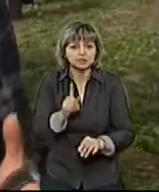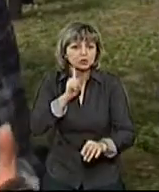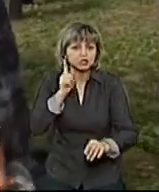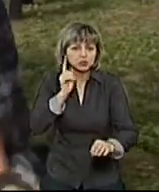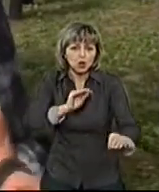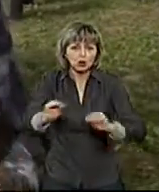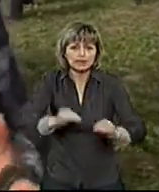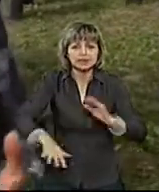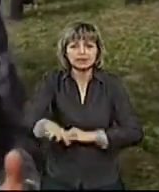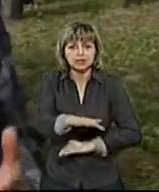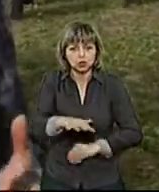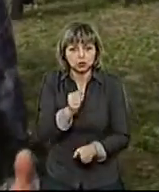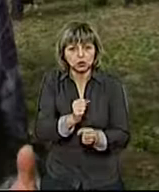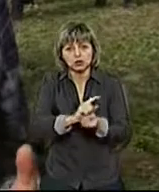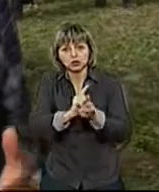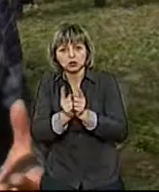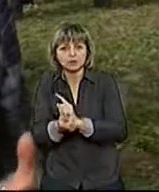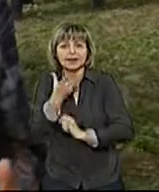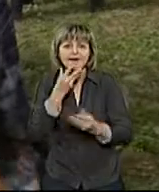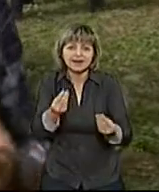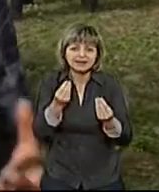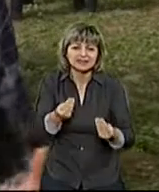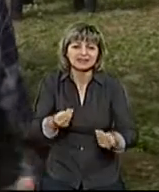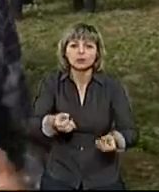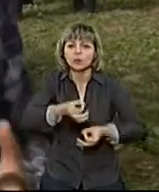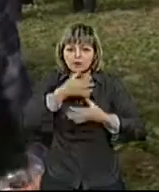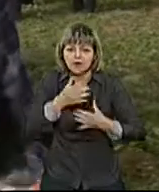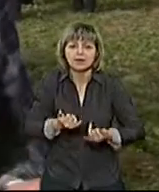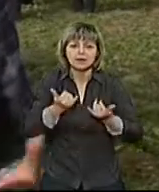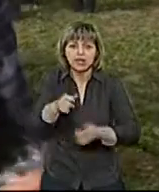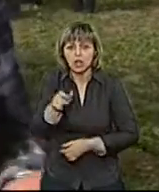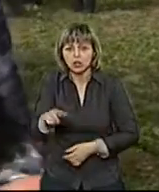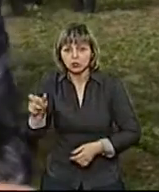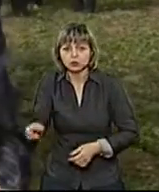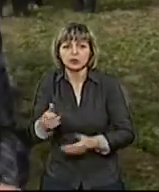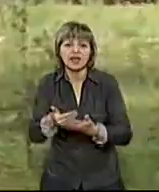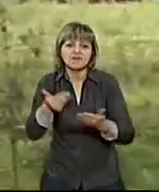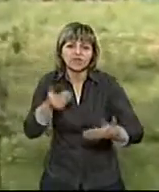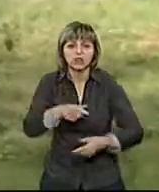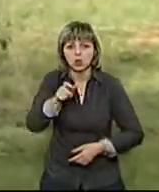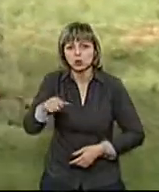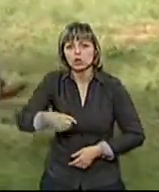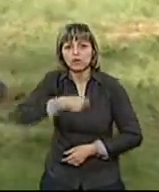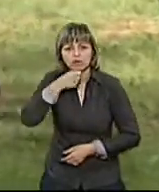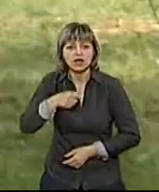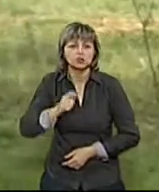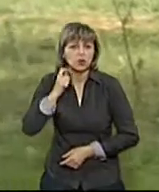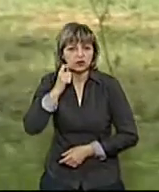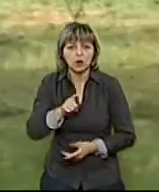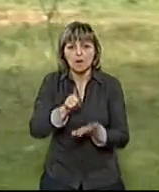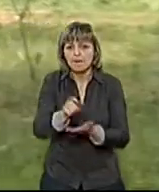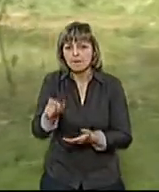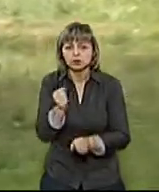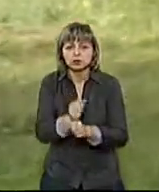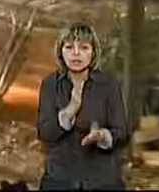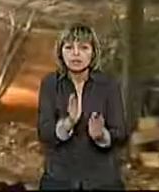озеленити територію, зробити її красивою прибавлею для людей, для відвідування, для людей поважного віку. Пенсіонери навели лад поруч